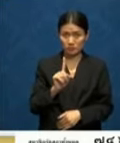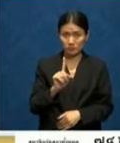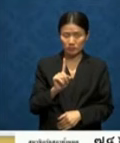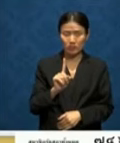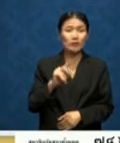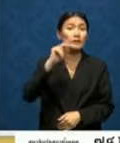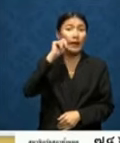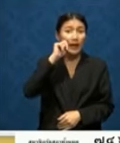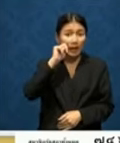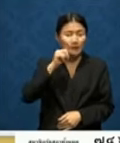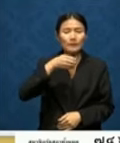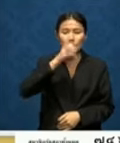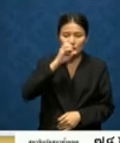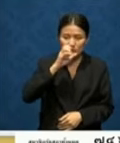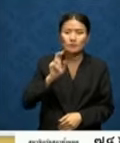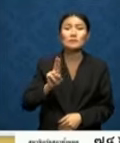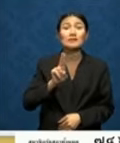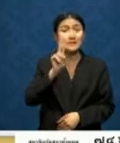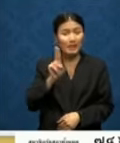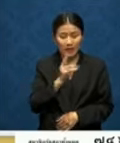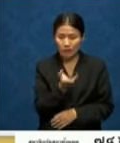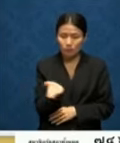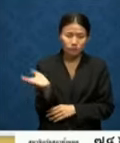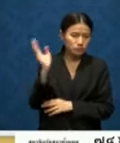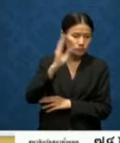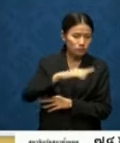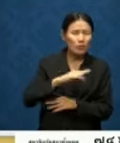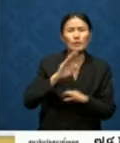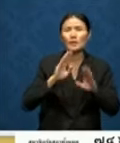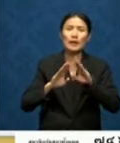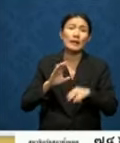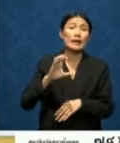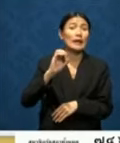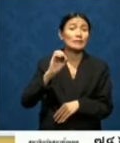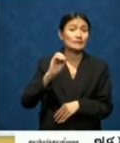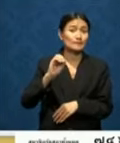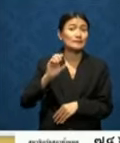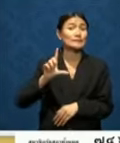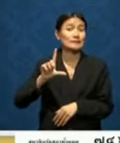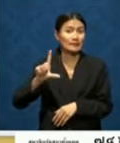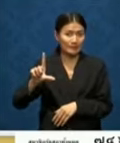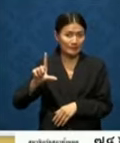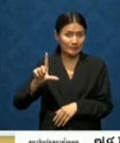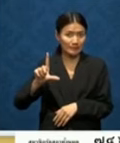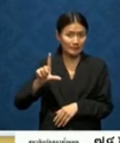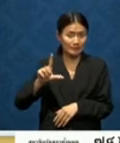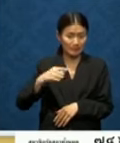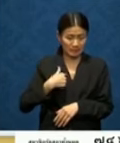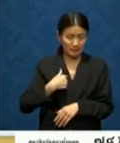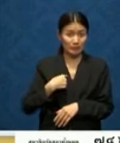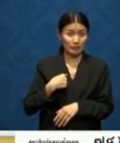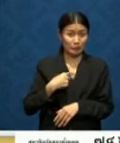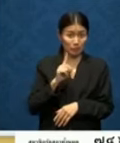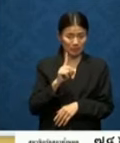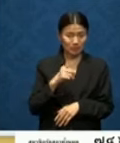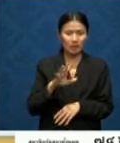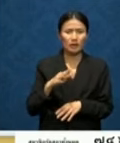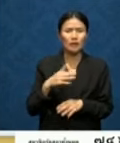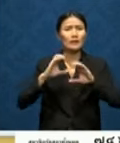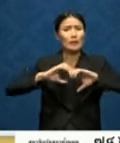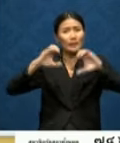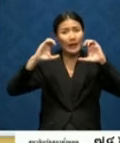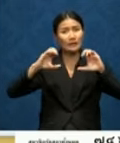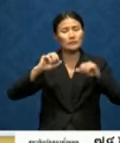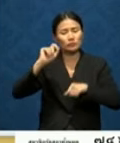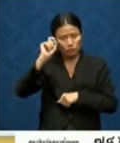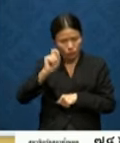ต้องใช้น้ำ Guinn น้ำใช้วันหน่ประมาณ 50 ลทต่ครับเพราฉะนั้น รัฐบาลประเทศไย ต้องผลิตน้